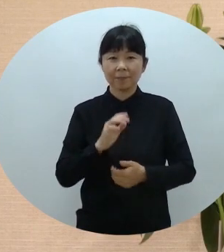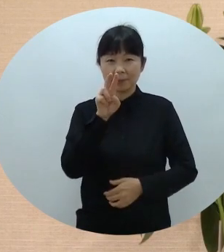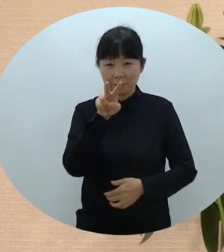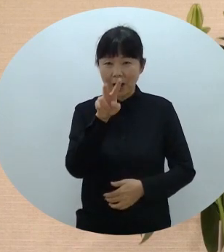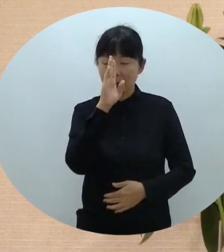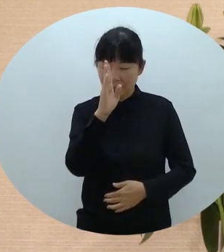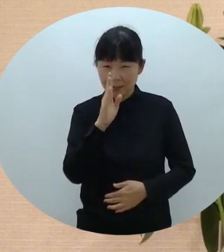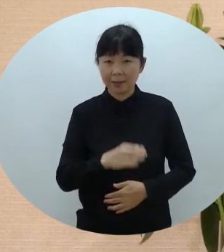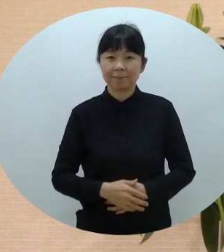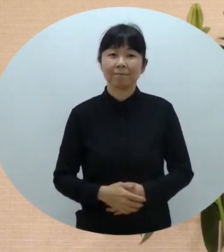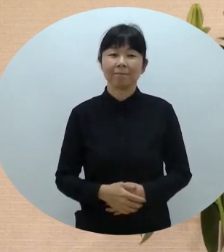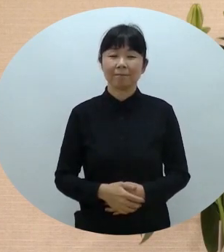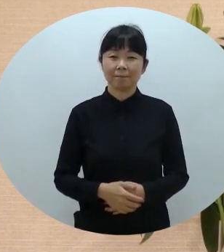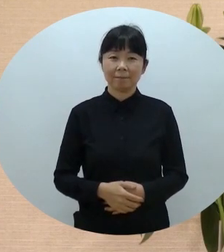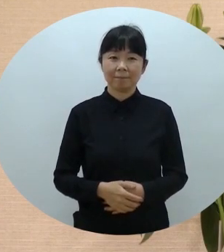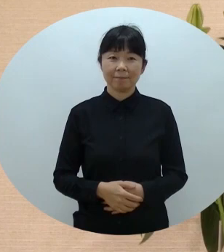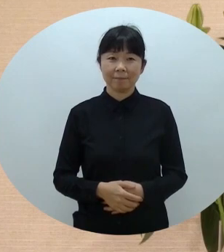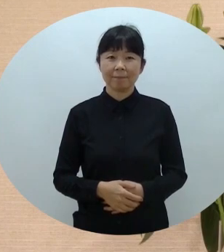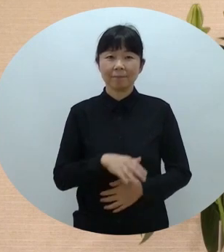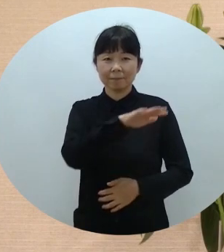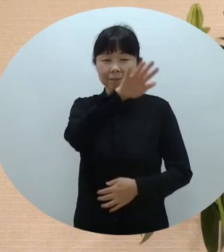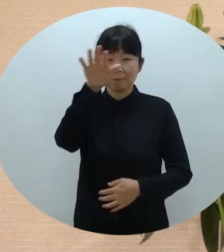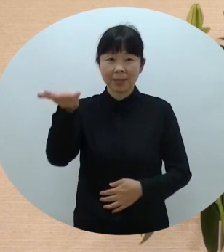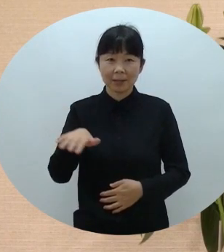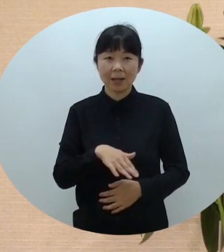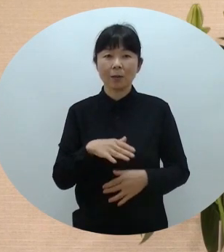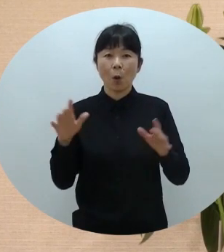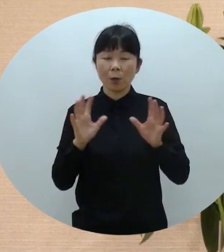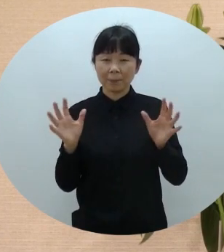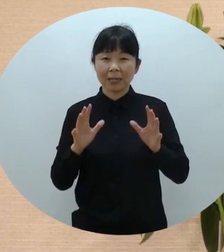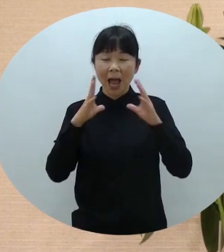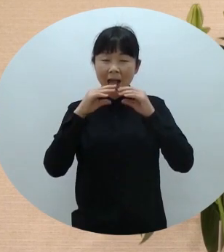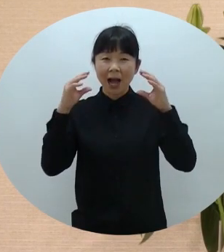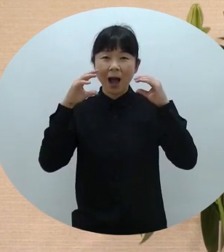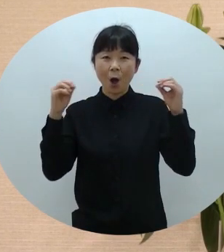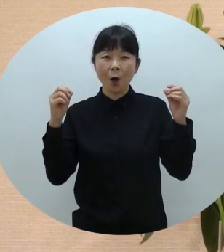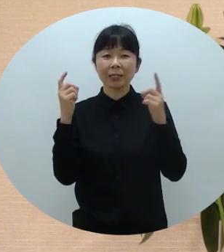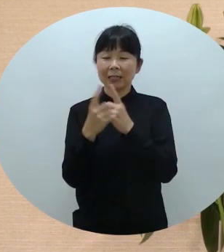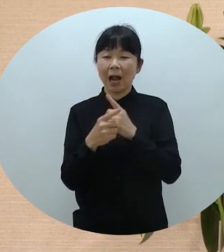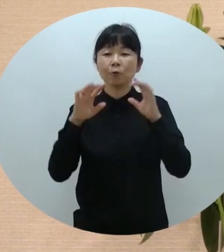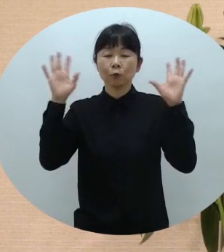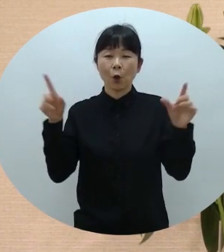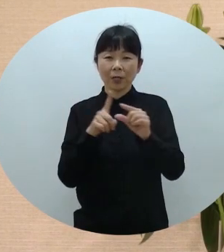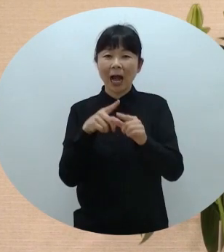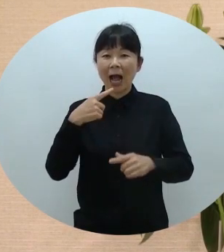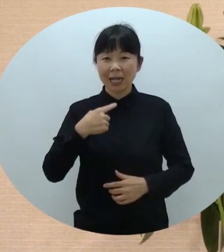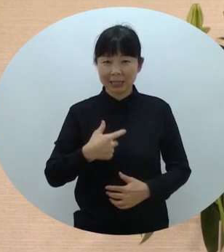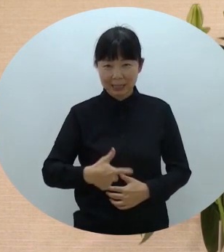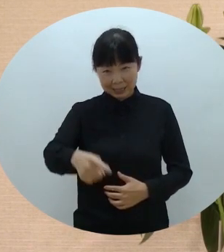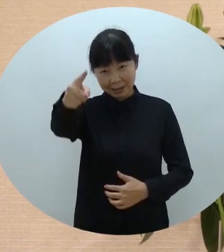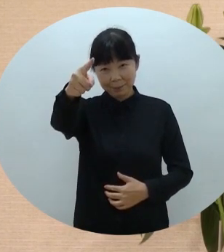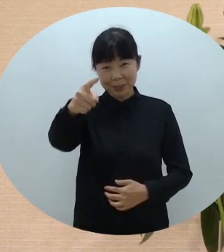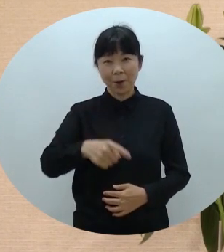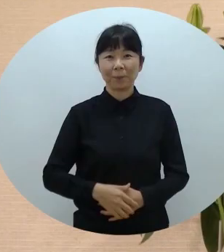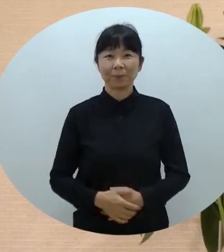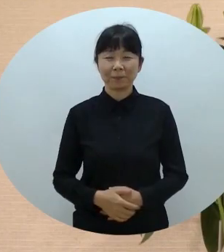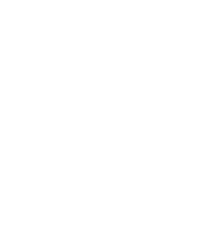。すべての子どもたちが笑顔になる豊中市にしていきましょう。